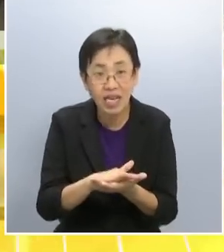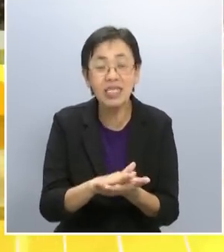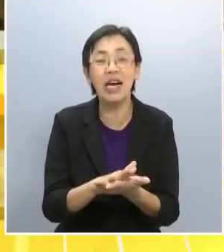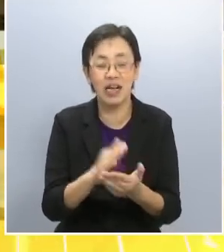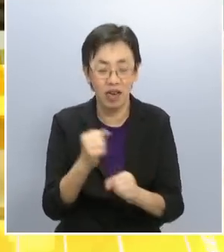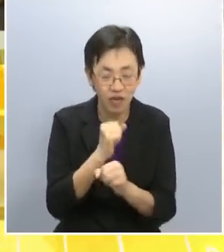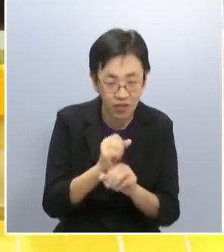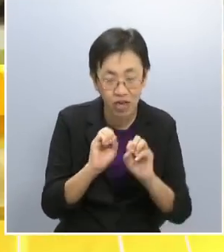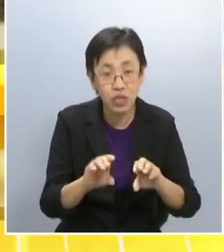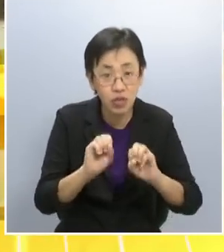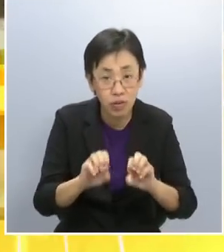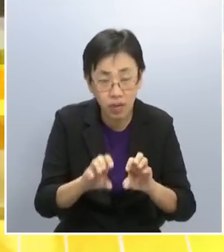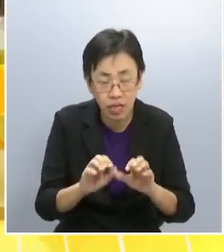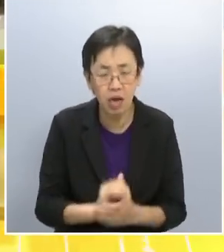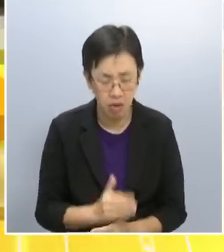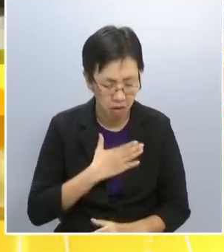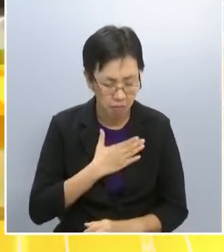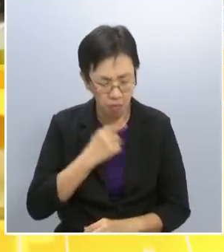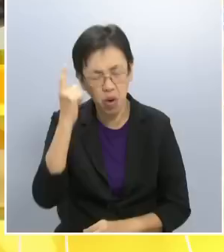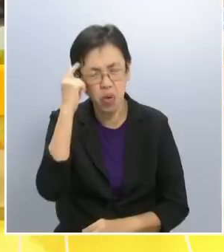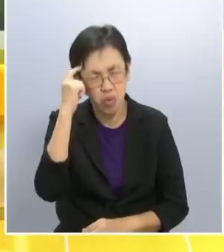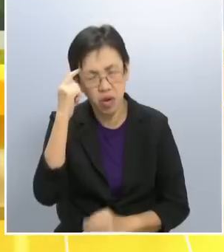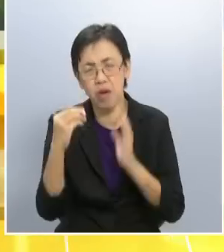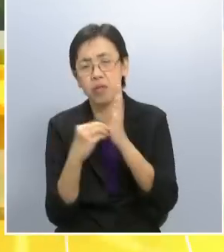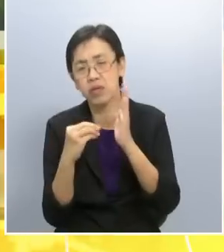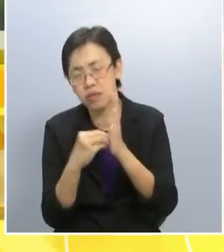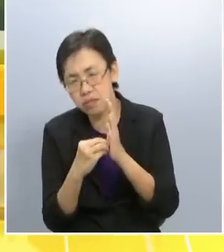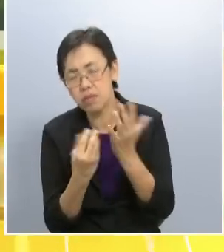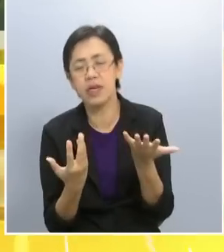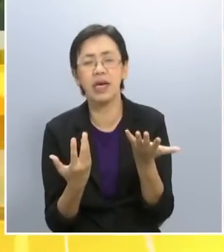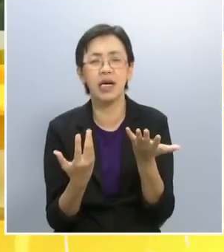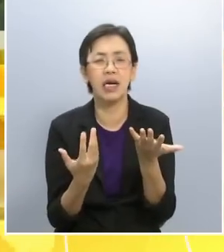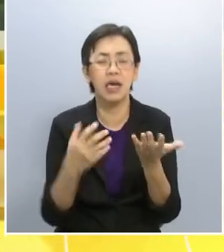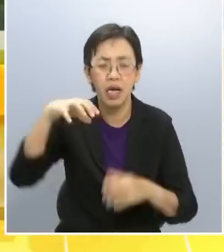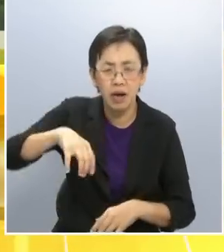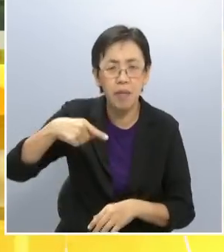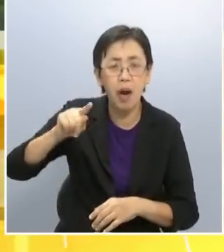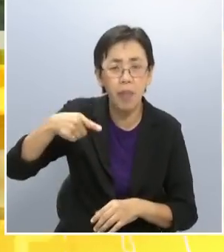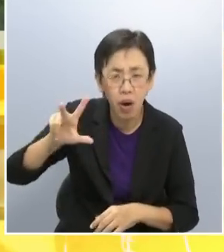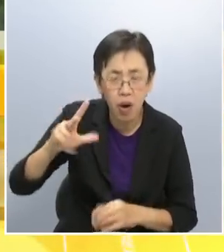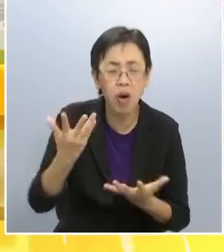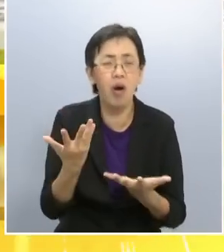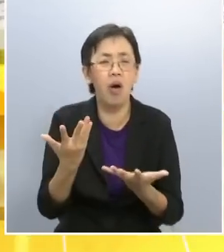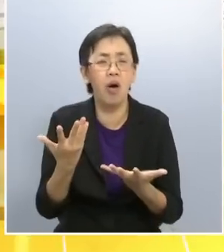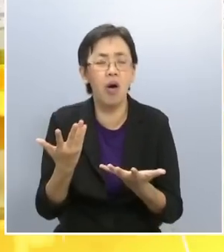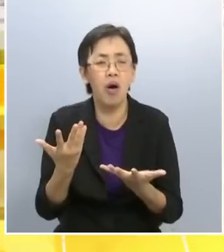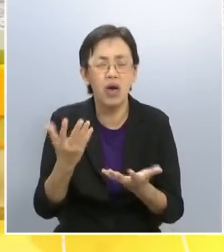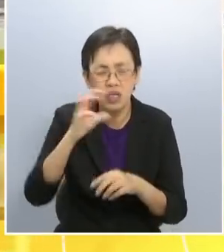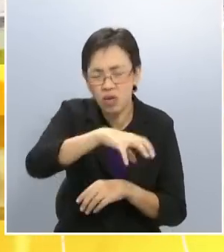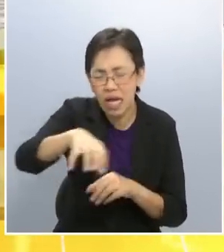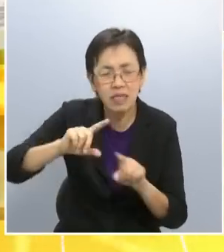สาธิตเข้าไปในโรงเรียนผมเข้าใจทางกทมเข้าใจทางบรรเทาสาธารณภัยรวมทั้งสกต่างๆ